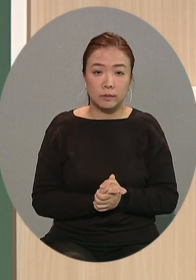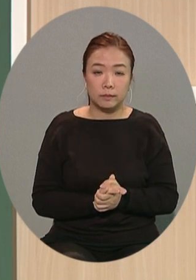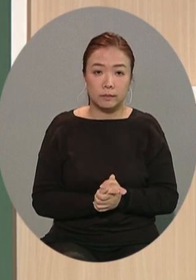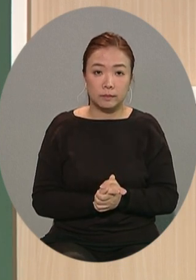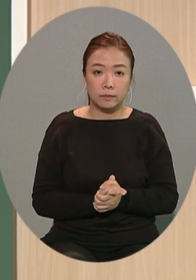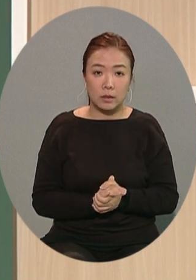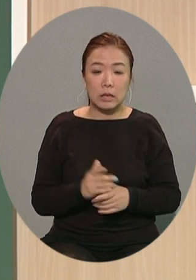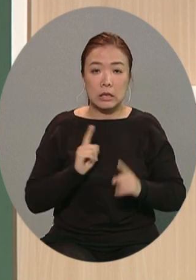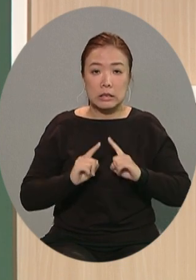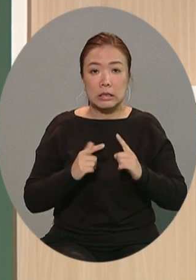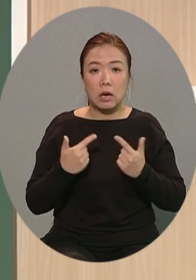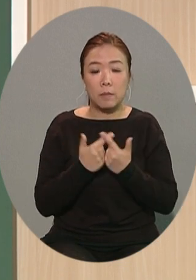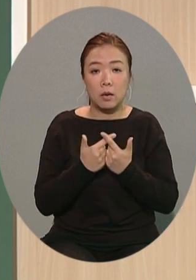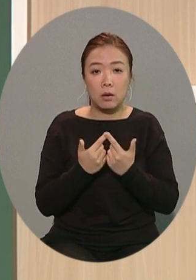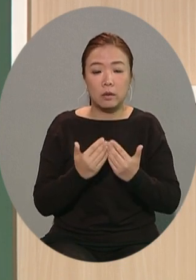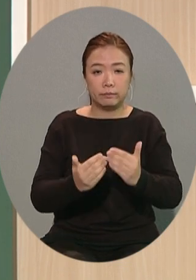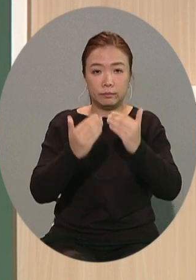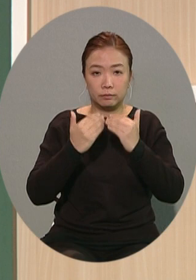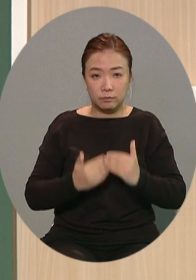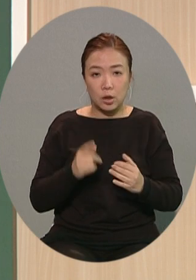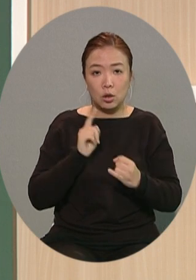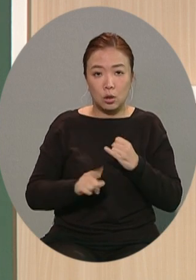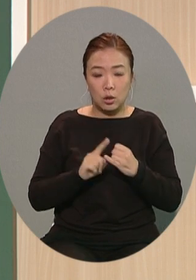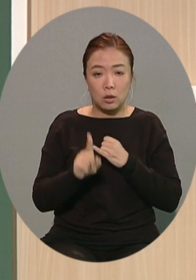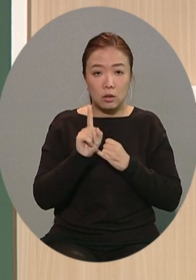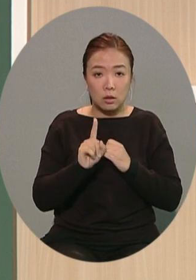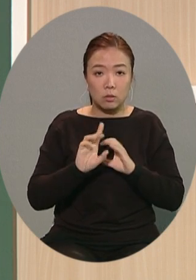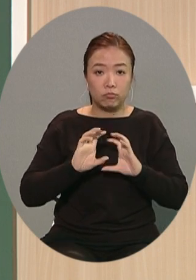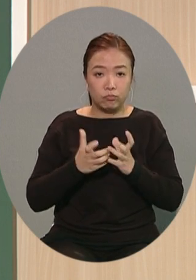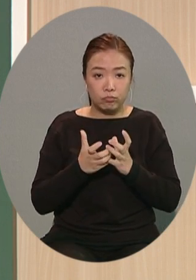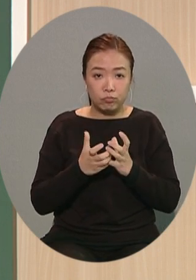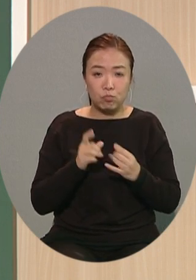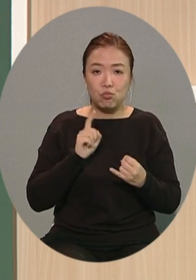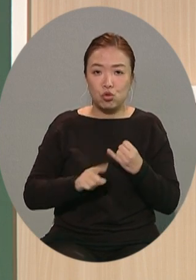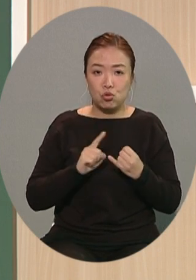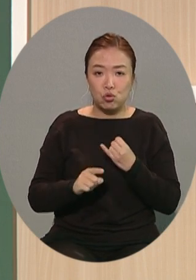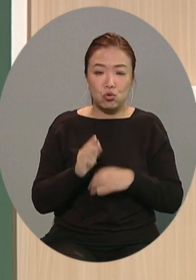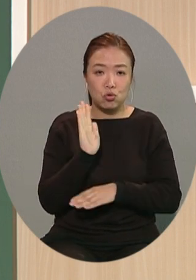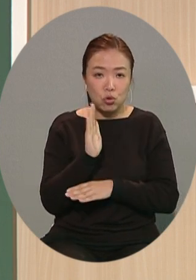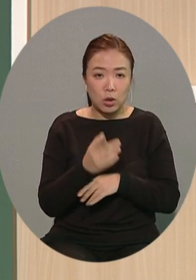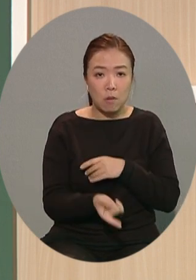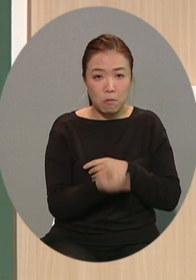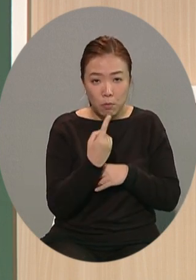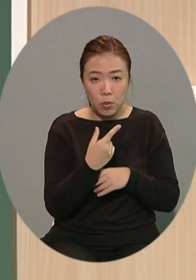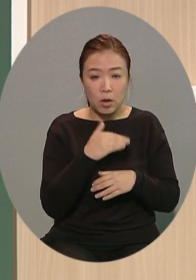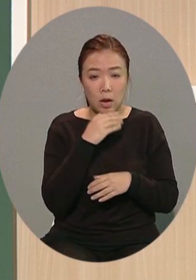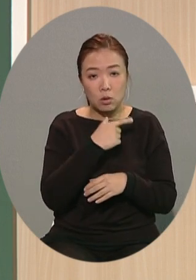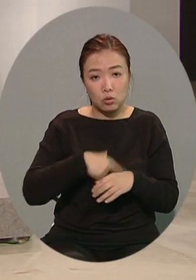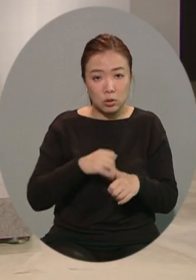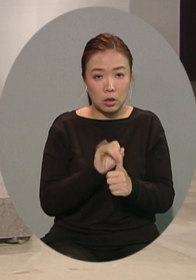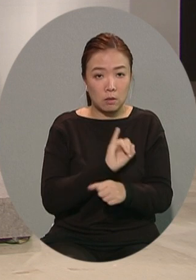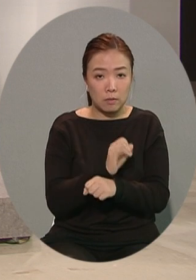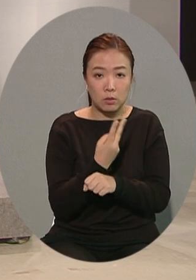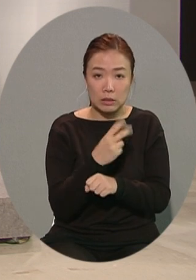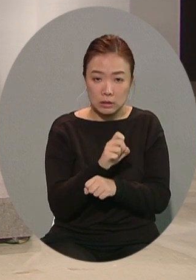呢個自由辯論啦。咁啊，跟住落嚟咧就會係最後一個環節，就係、是、總結嘅。每位候選人咧會有20秒嘅時間